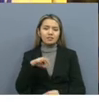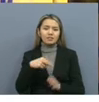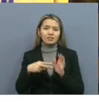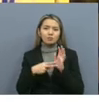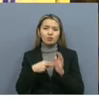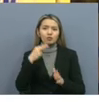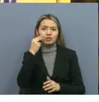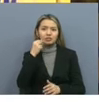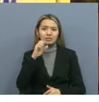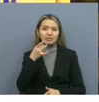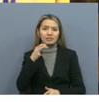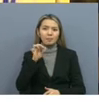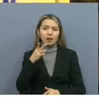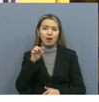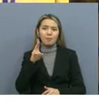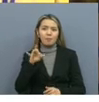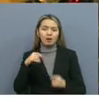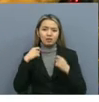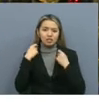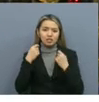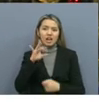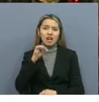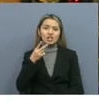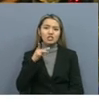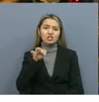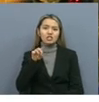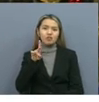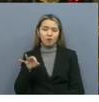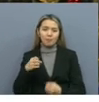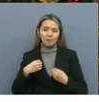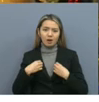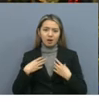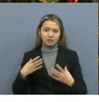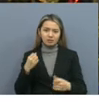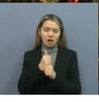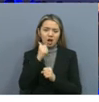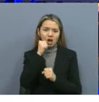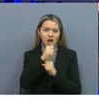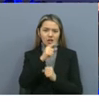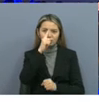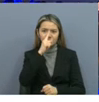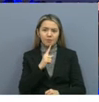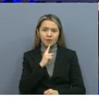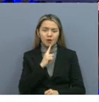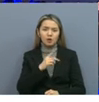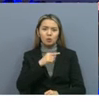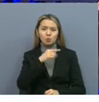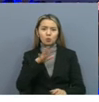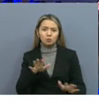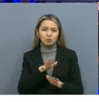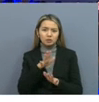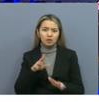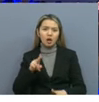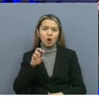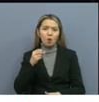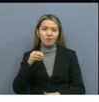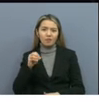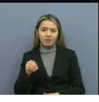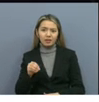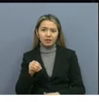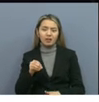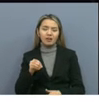Иса пайғамбардың туған күнін, яғни Рождество мерекесін тойлайды. Әр ай сайын музыкалық кафехананы дәстүрлі түрде ұйымдастыратын